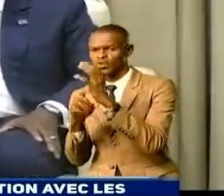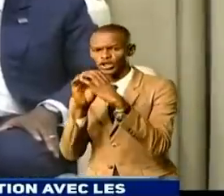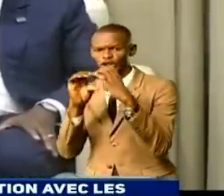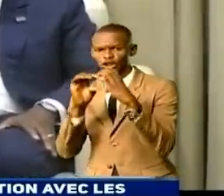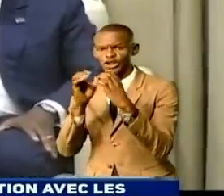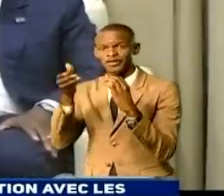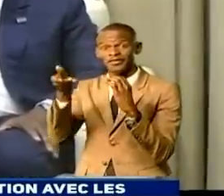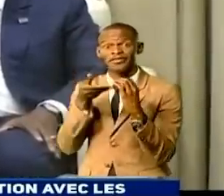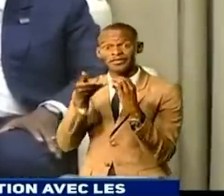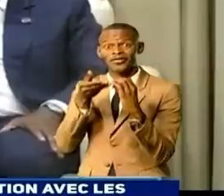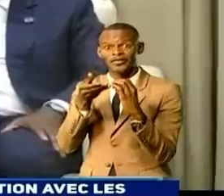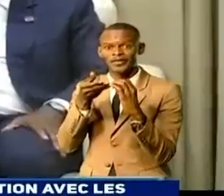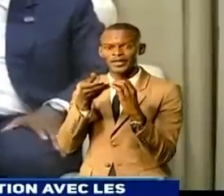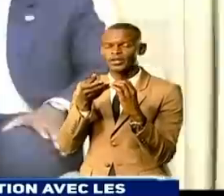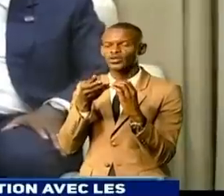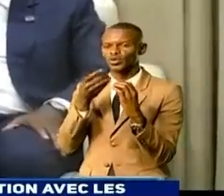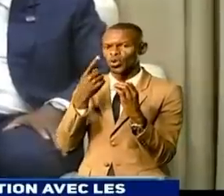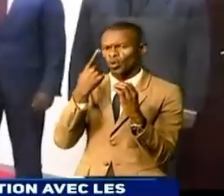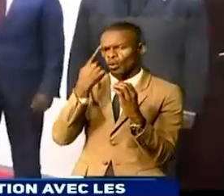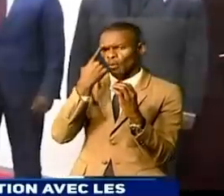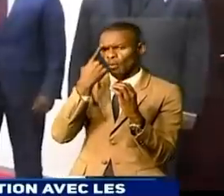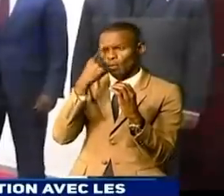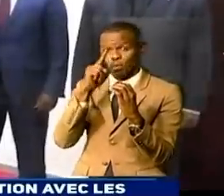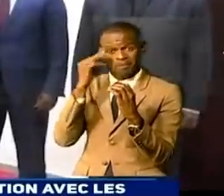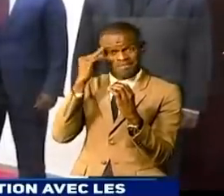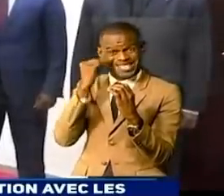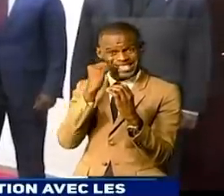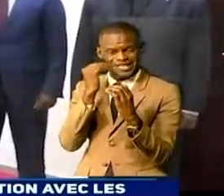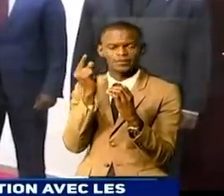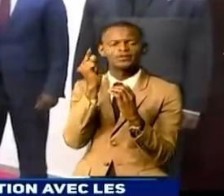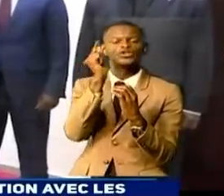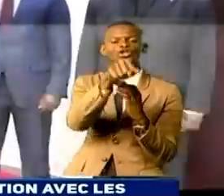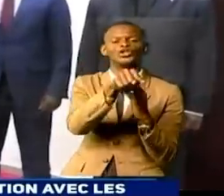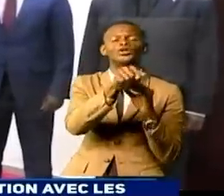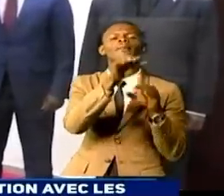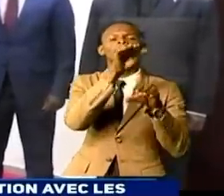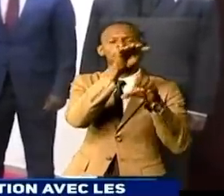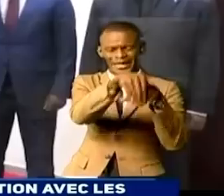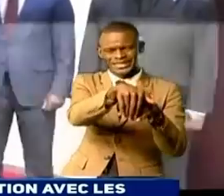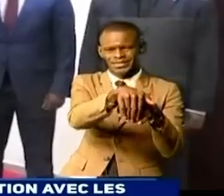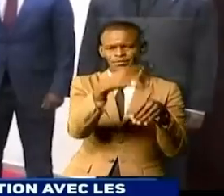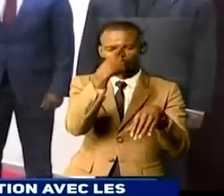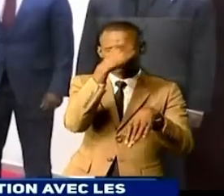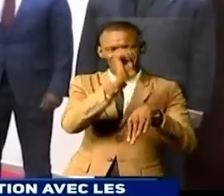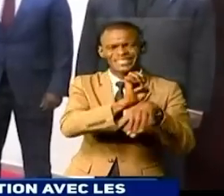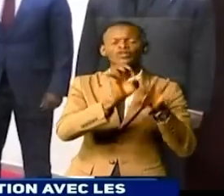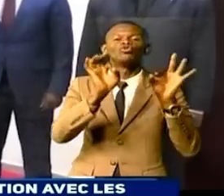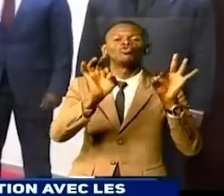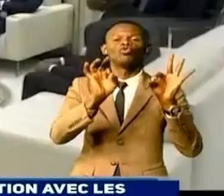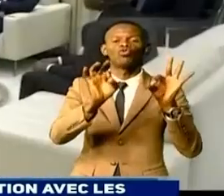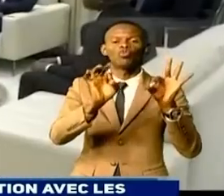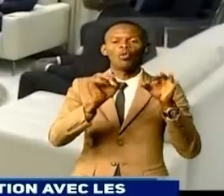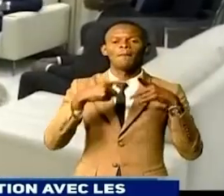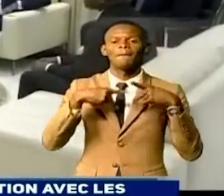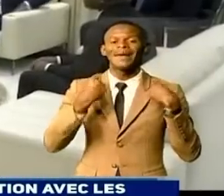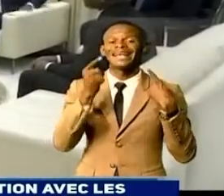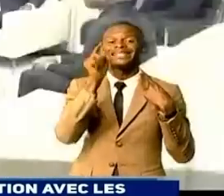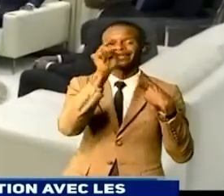sa participation à la cérémonie d'ordination de l'évêque de ce nouveau diocèse. On est venu pour